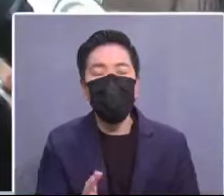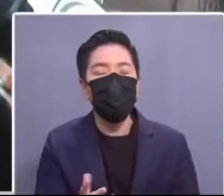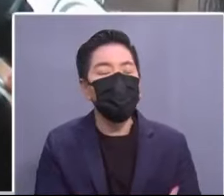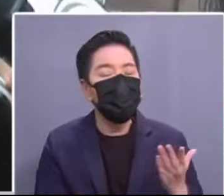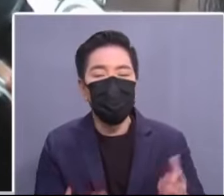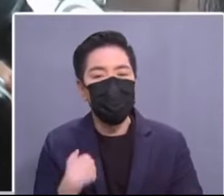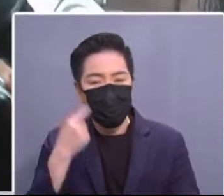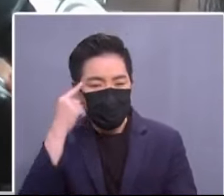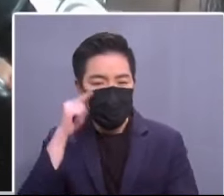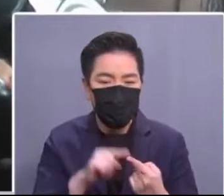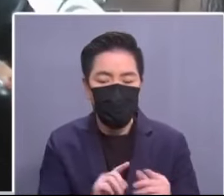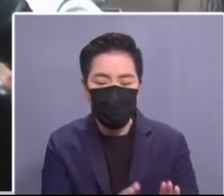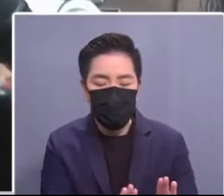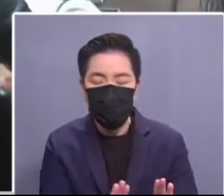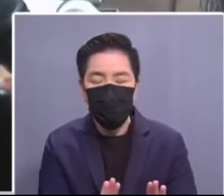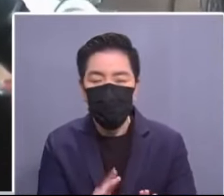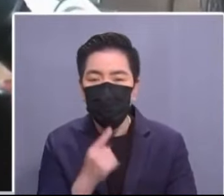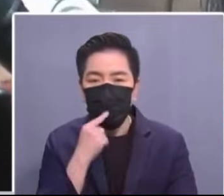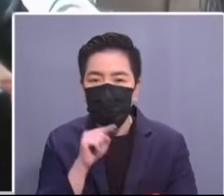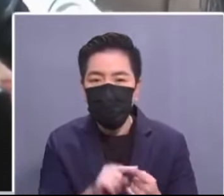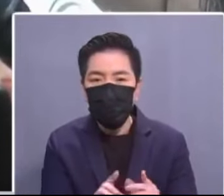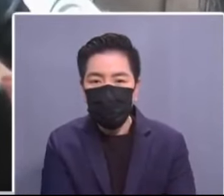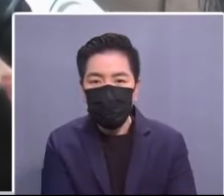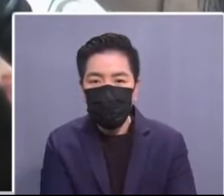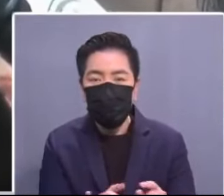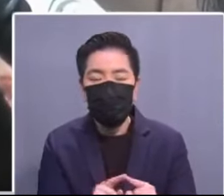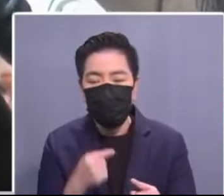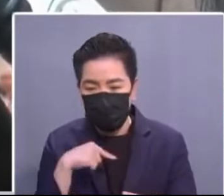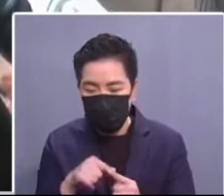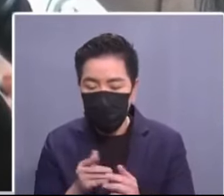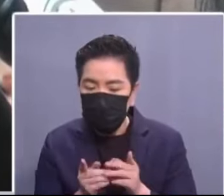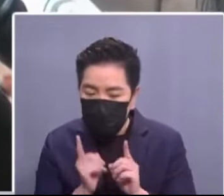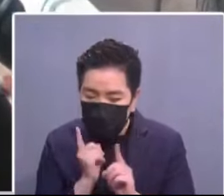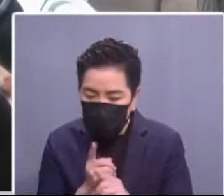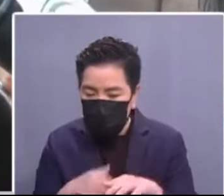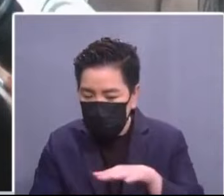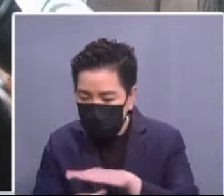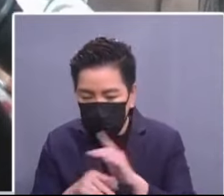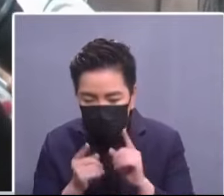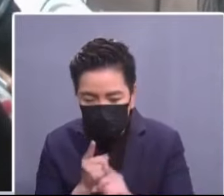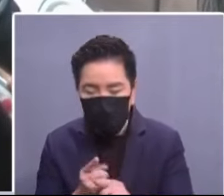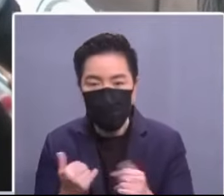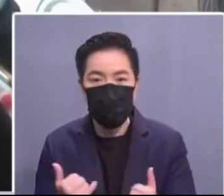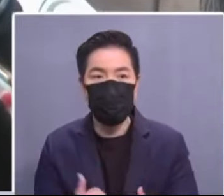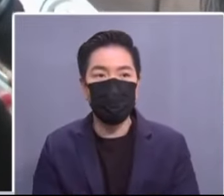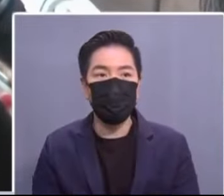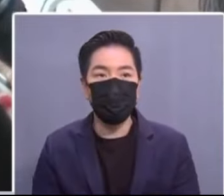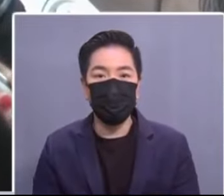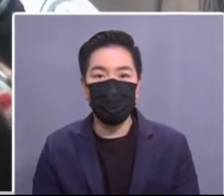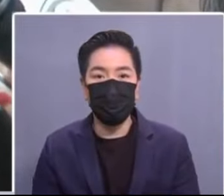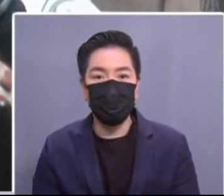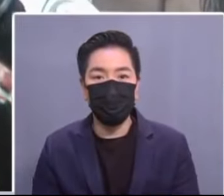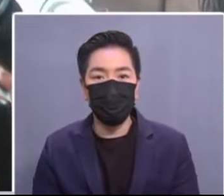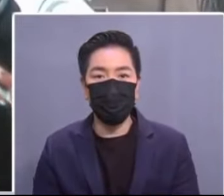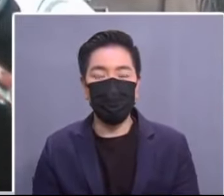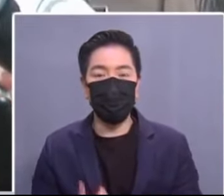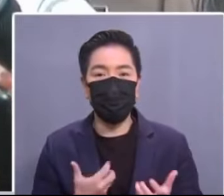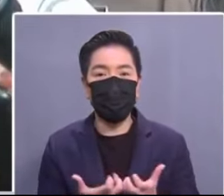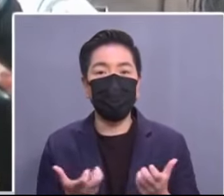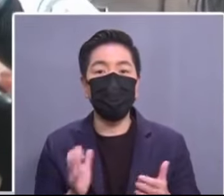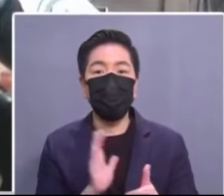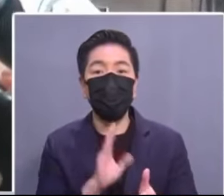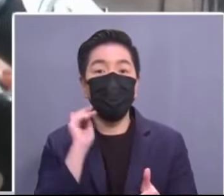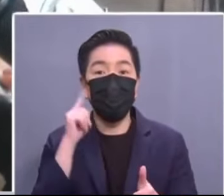างอื่นเราคงไม่คิดอย่างนั้นนะครับยังไม่ตั้งไปอย่างนั้นมันจะเราจะไปตามพยานหลักฐาน ตอนนี้เห็นว่ามีเครื่องประดับบางส่วน